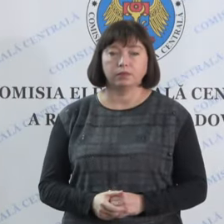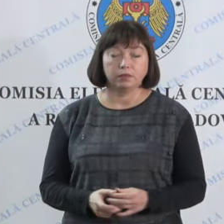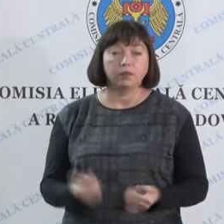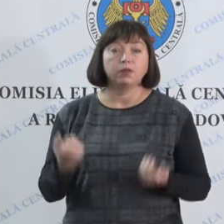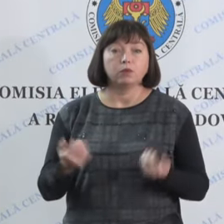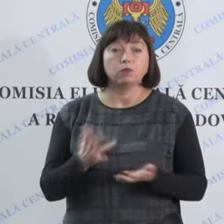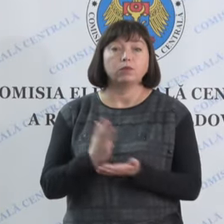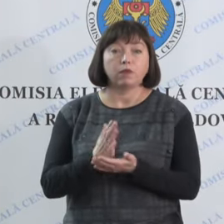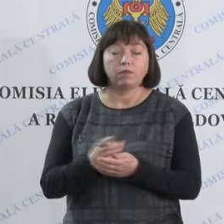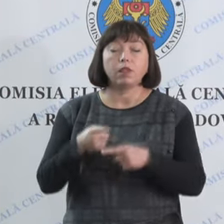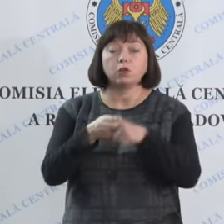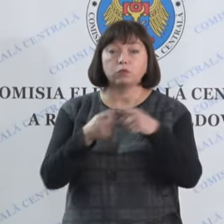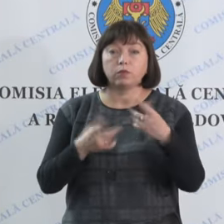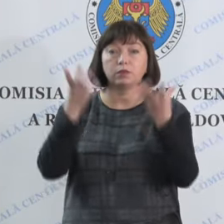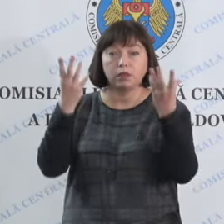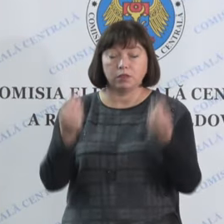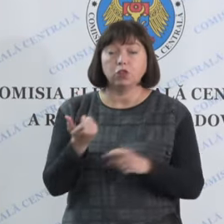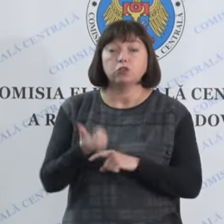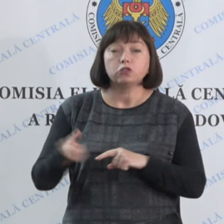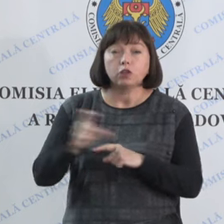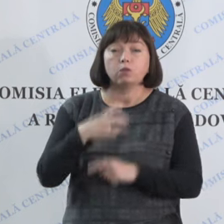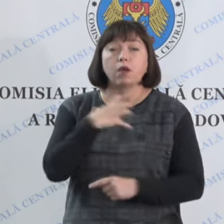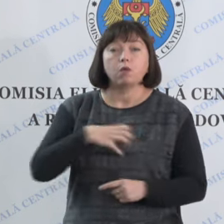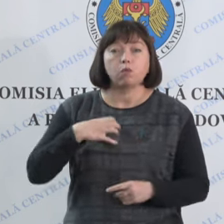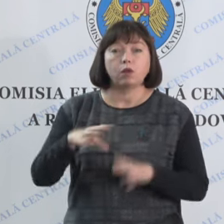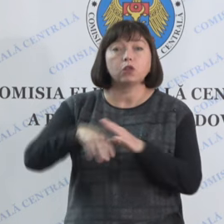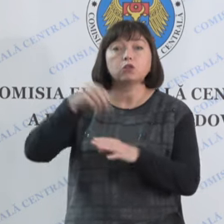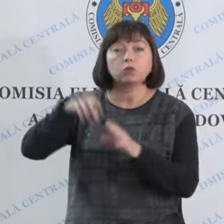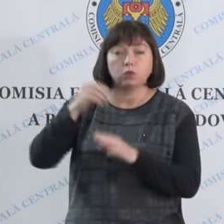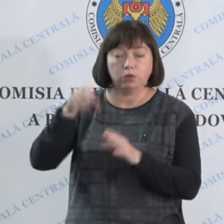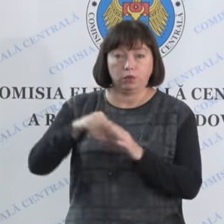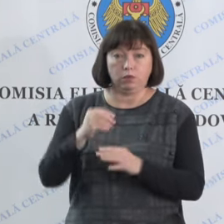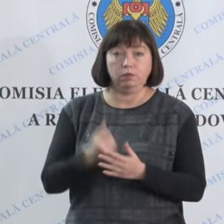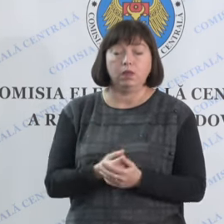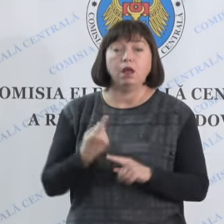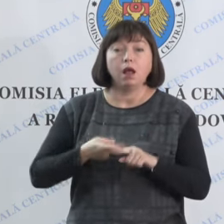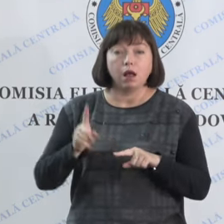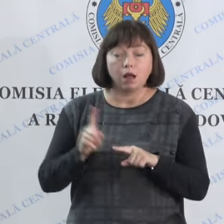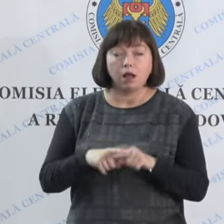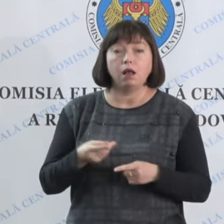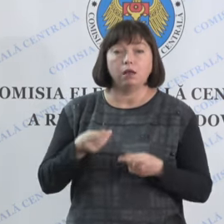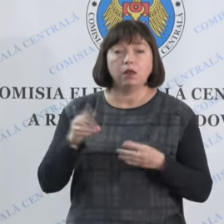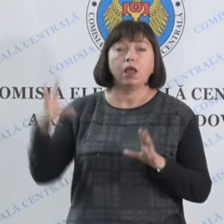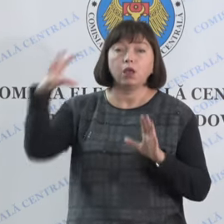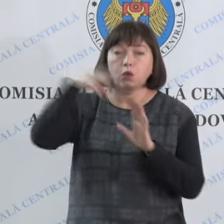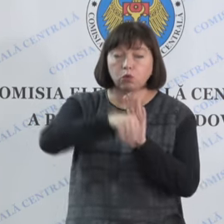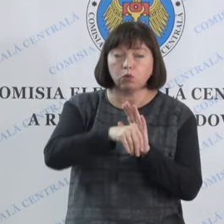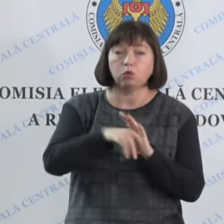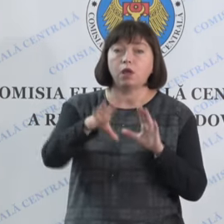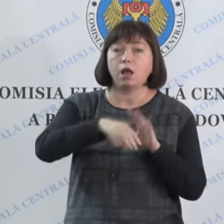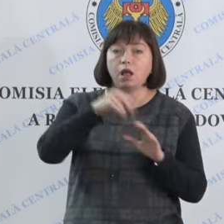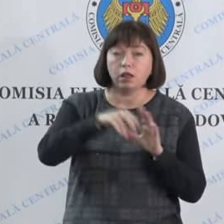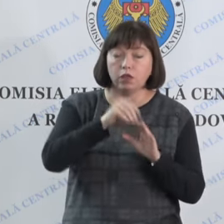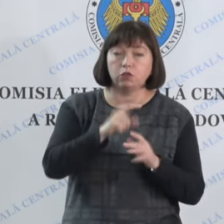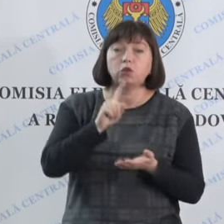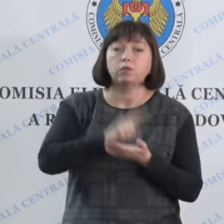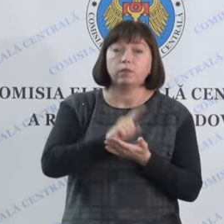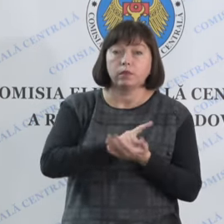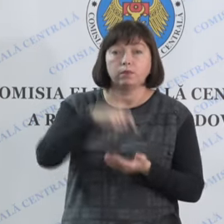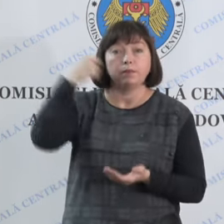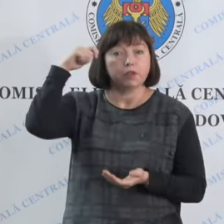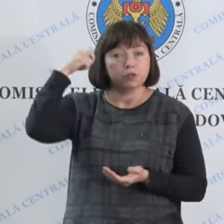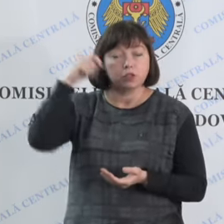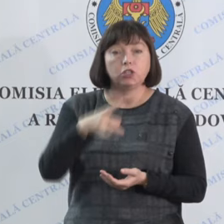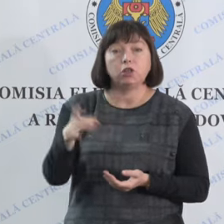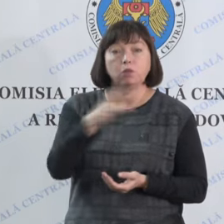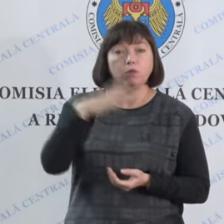Ne aflăm la jumătatea zilei celui mai important scrutin electoral, care include atât alegerile pentru funcția de